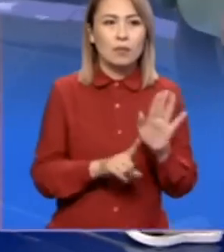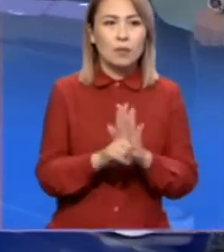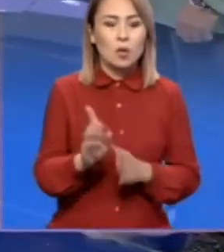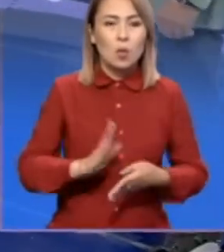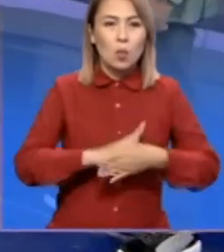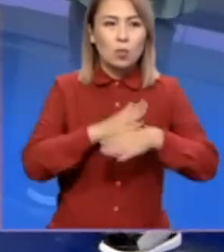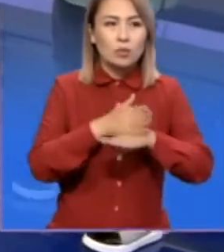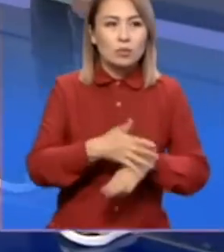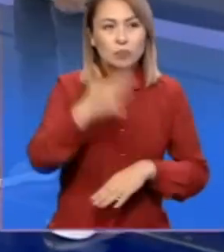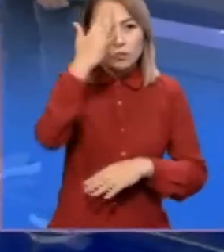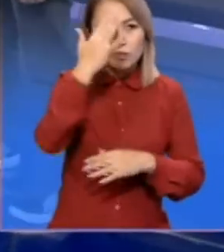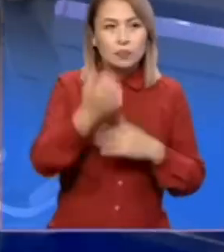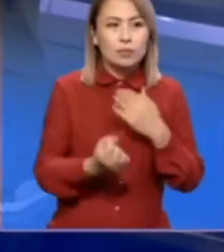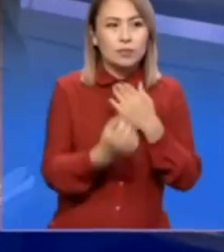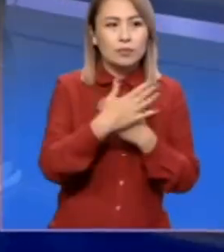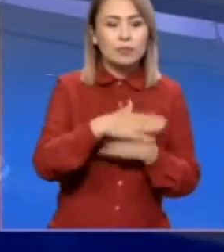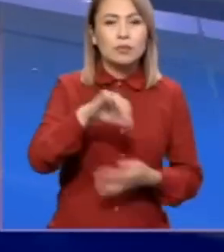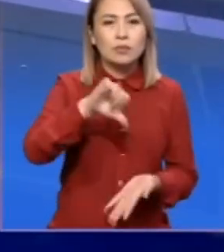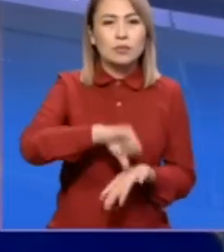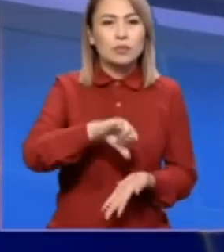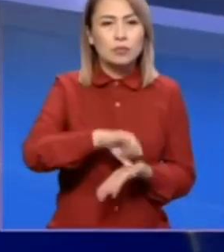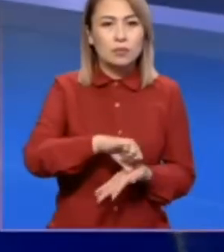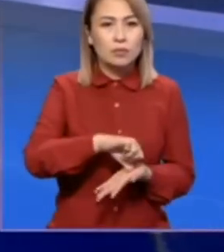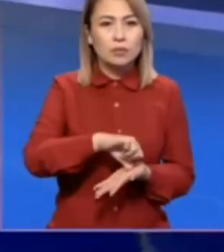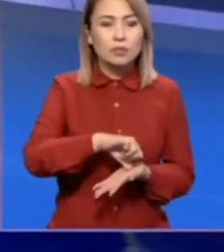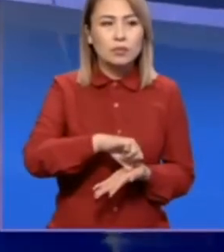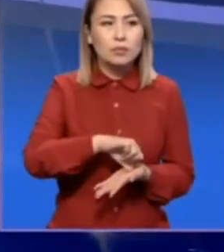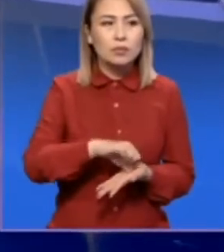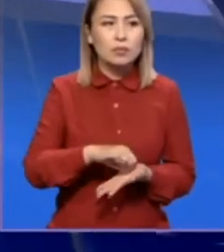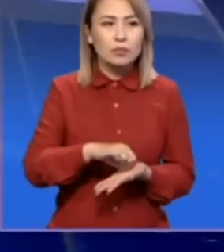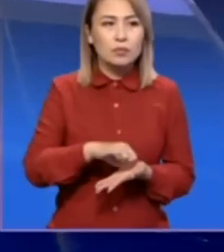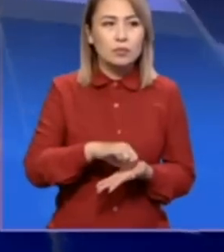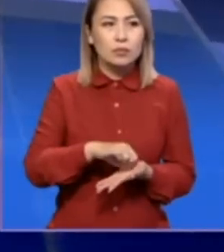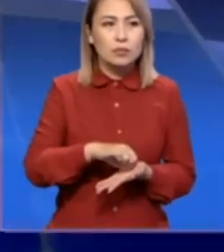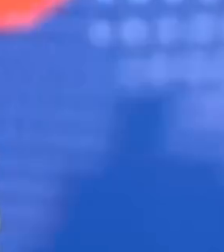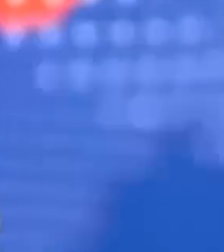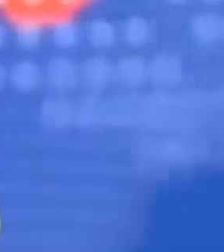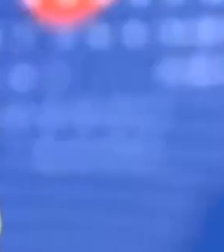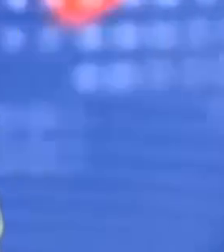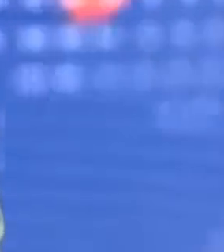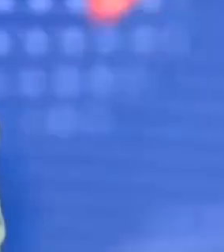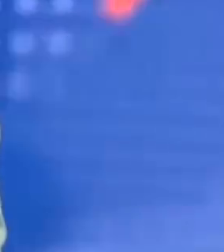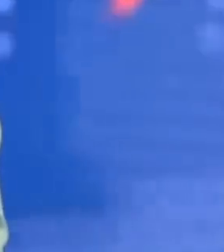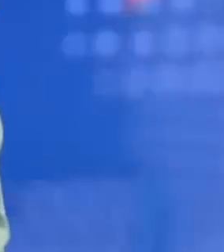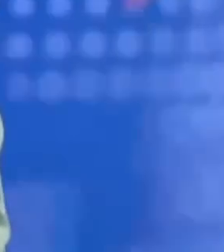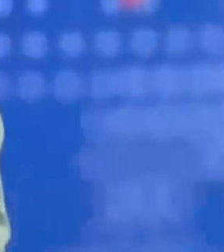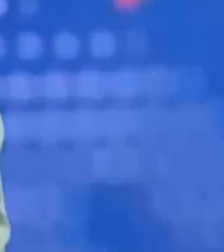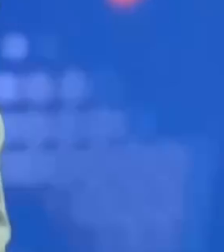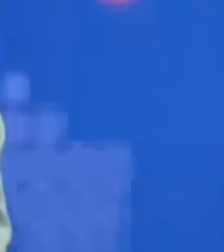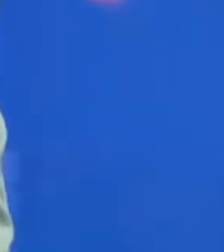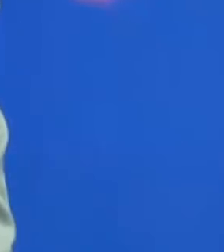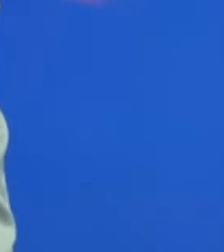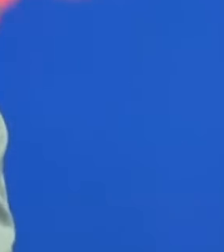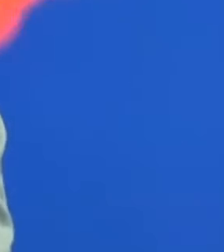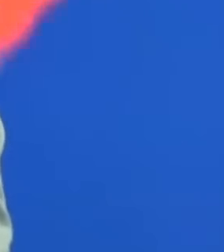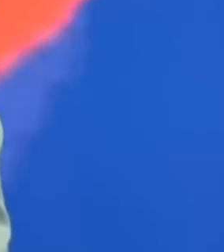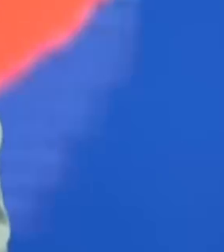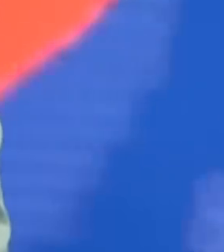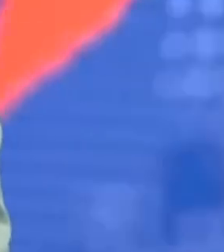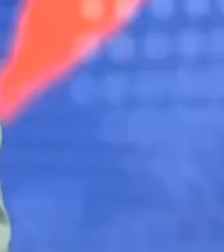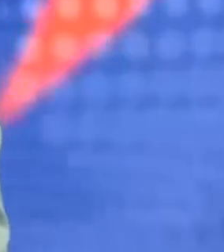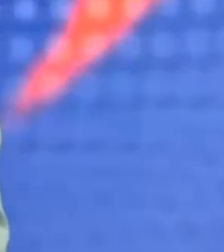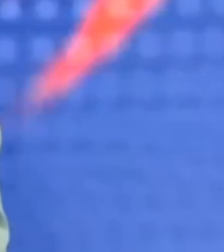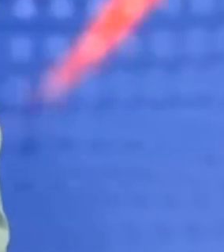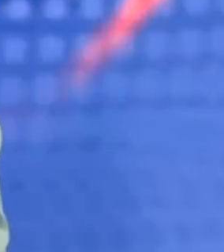студиямызға мұнай сервистік компаниялары одағының төралқа төрағасы Рашид Жақсылқов келді. Рашид мырза, қош келдіңіз. Кеш жарық. Енді жаңа ғана өзіңіз эфирден естіп